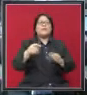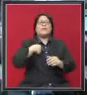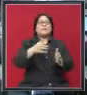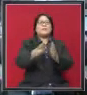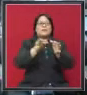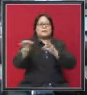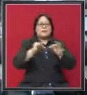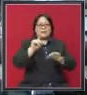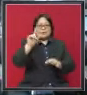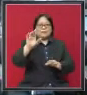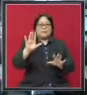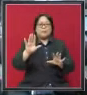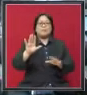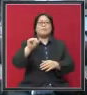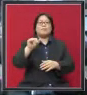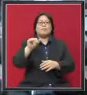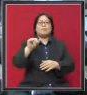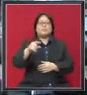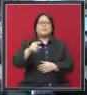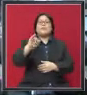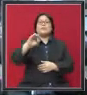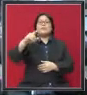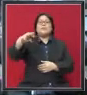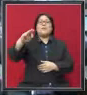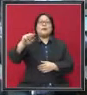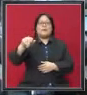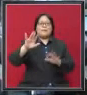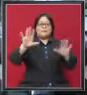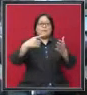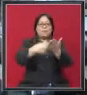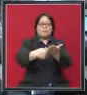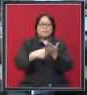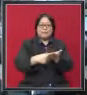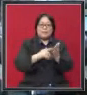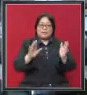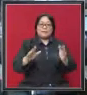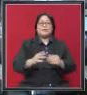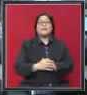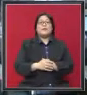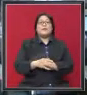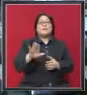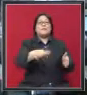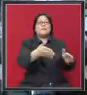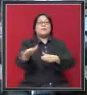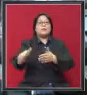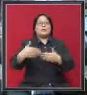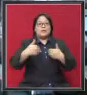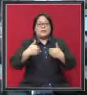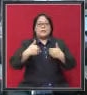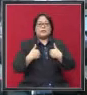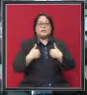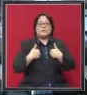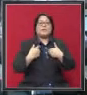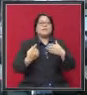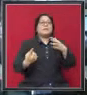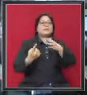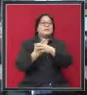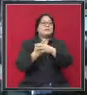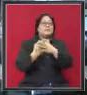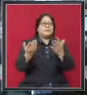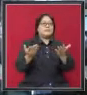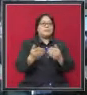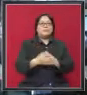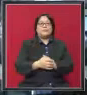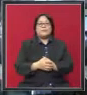saya minta penjelasan ya. Yang Berhormat Menteri, saya minta penjelasan. Dalam perbahasan, Pasir Gudang ada